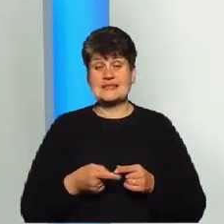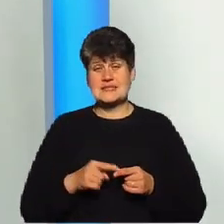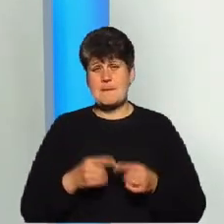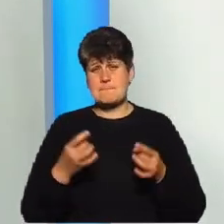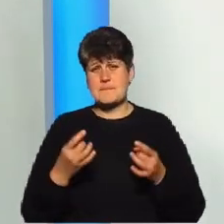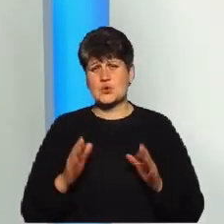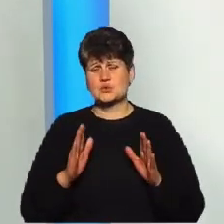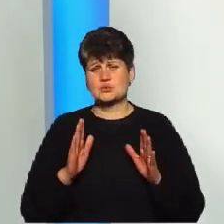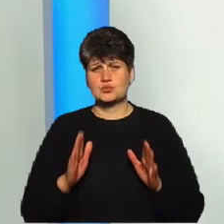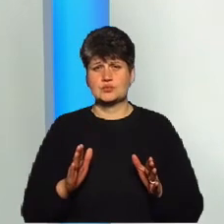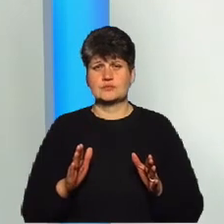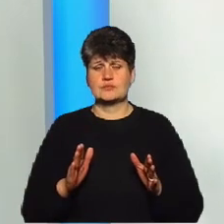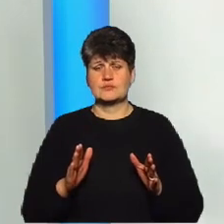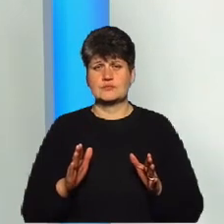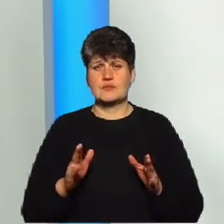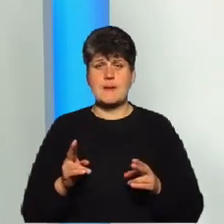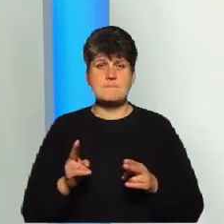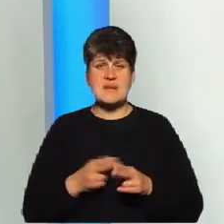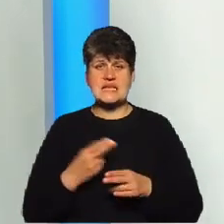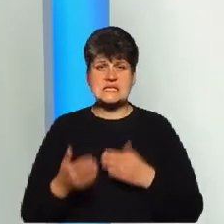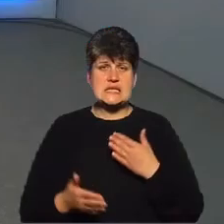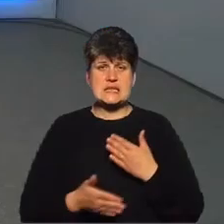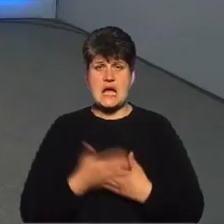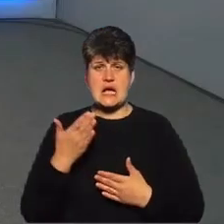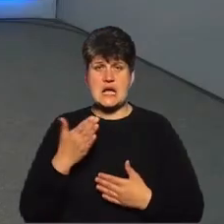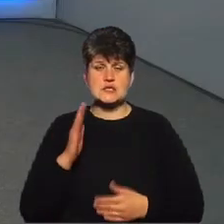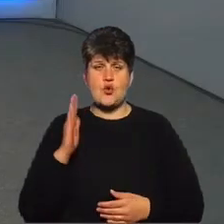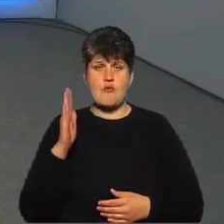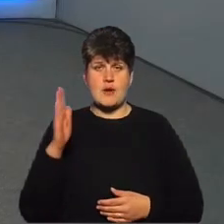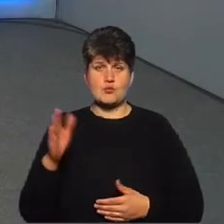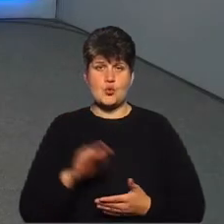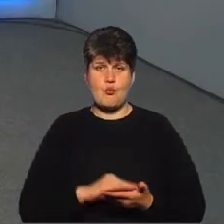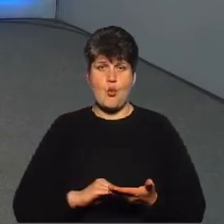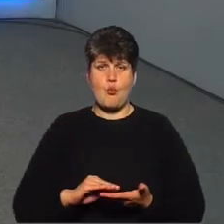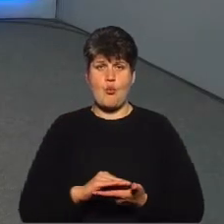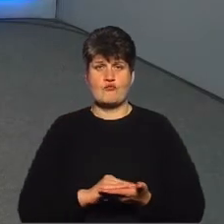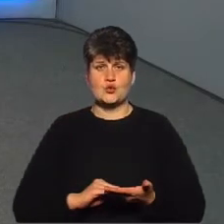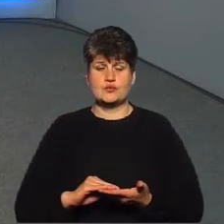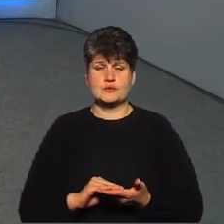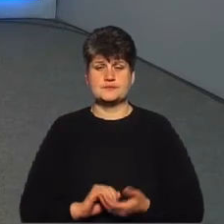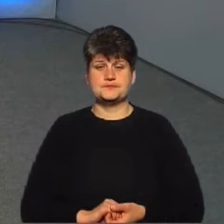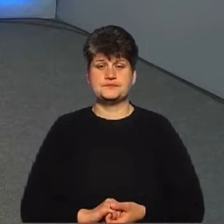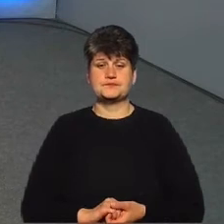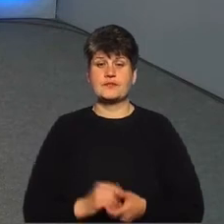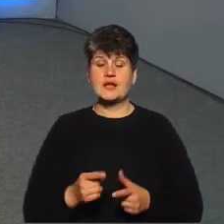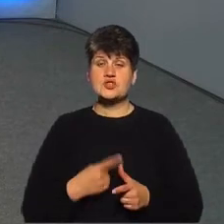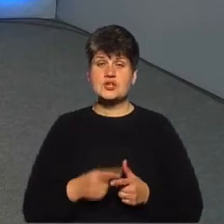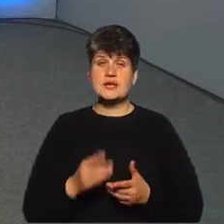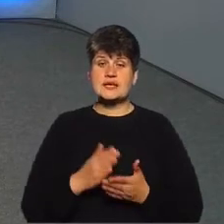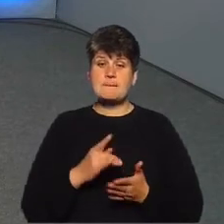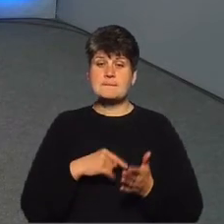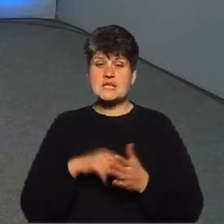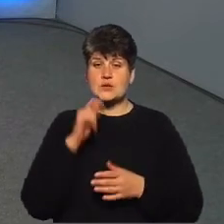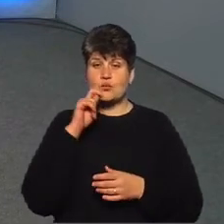скажімо так, знаєте, безнаказано і в майбутньому повторятися. чи є, наприклад, місто в Україні, яке би ви